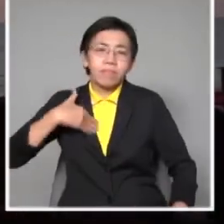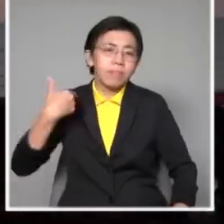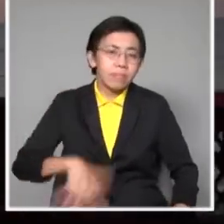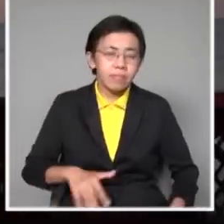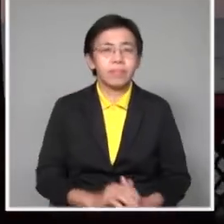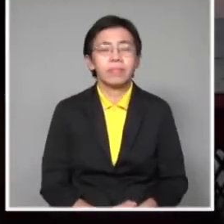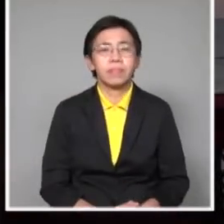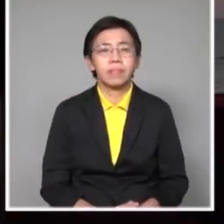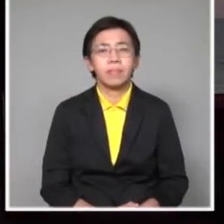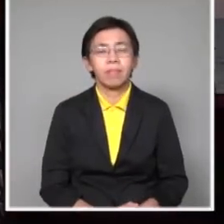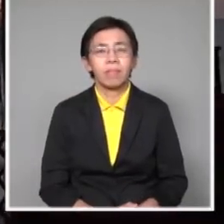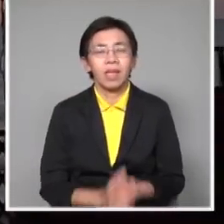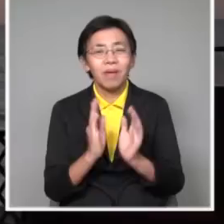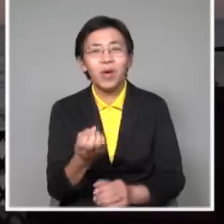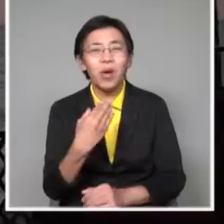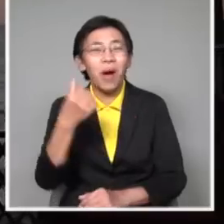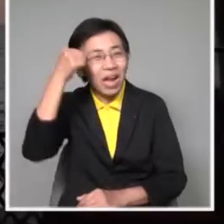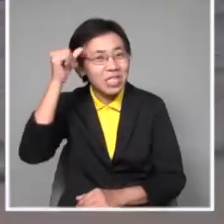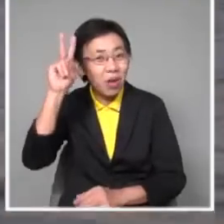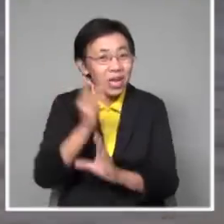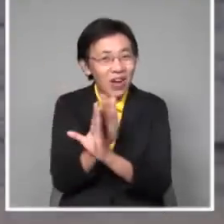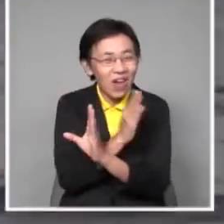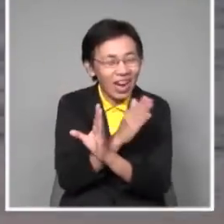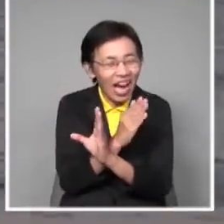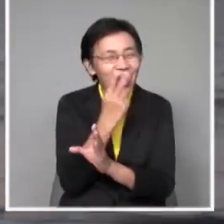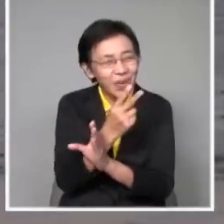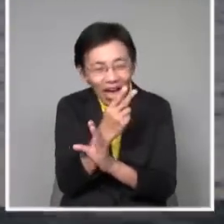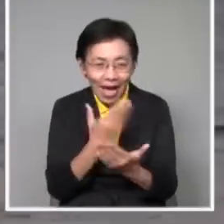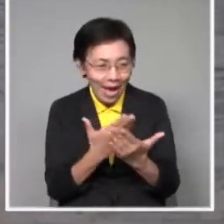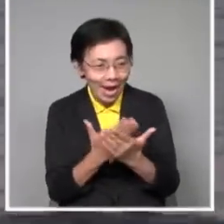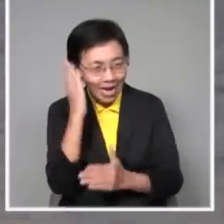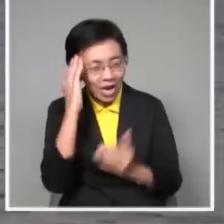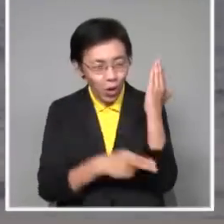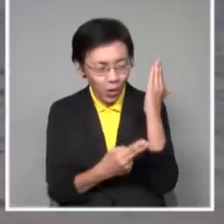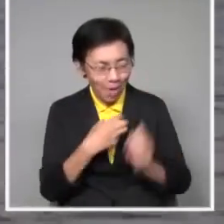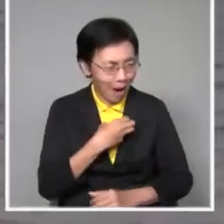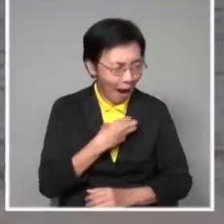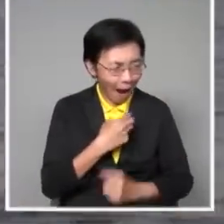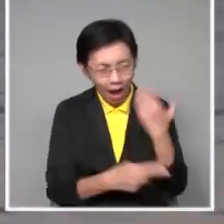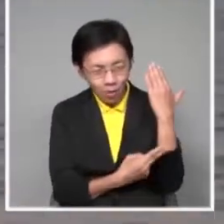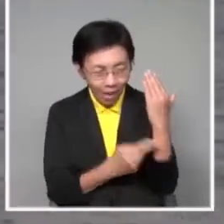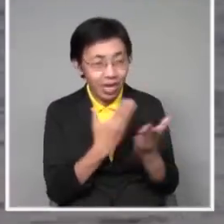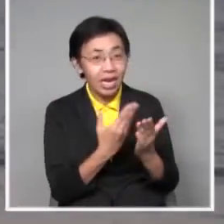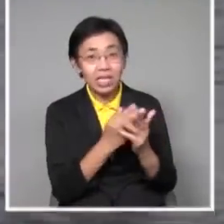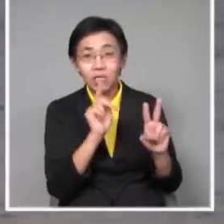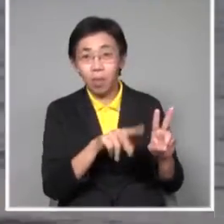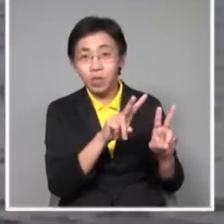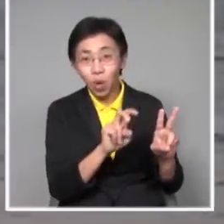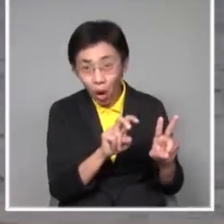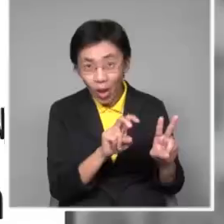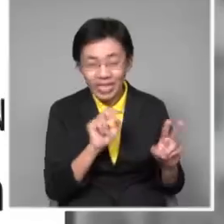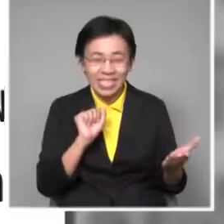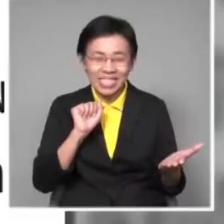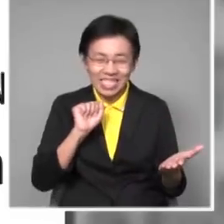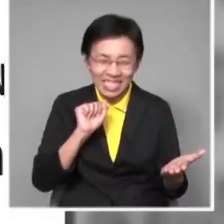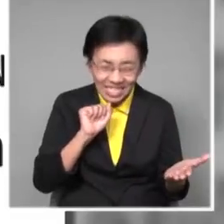อีกท่านหนึ่งบอกว่า2วันก่อนเปิดดูราคาที่พักที่อยากจะไปตอนแรก 2,200 บาทพอจะจองแล้ว